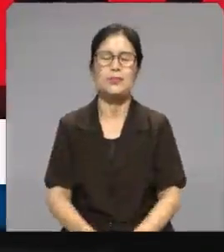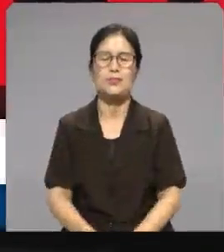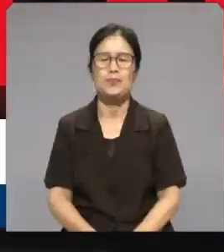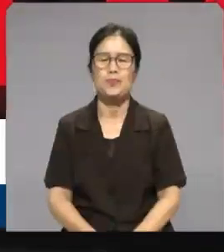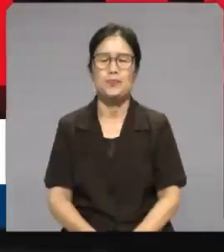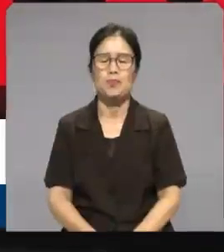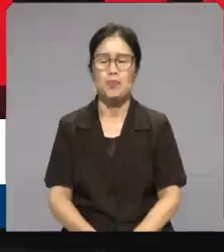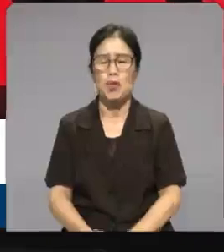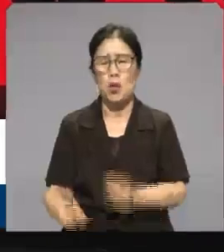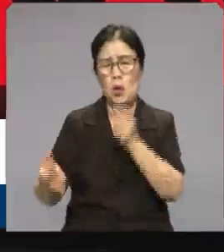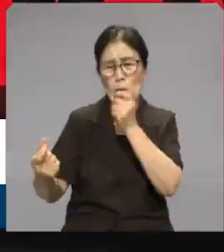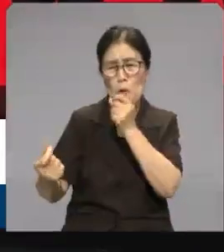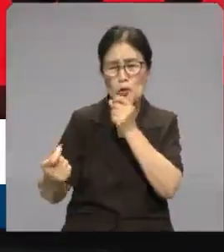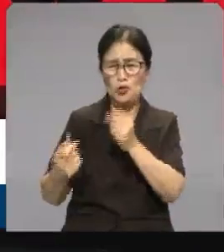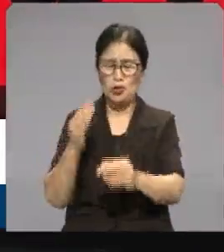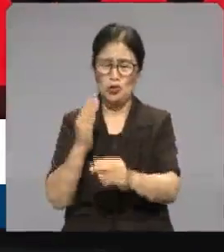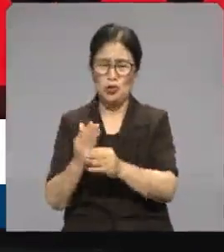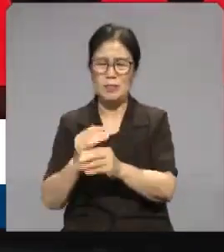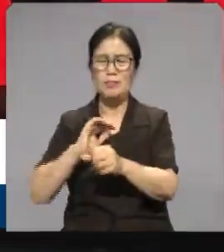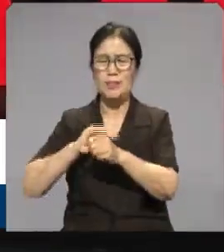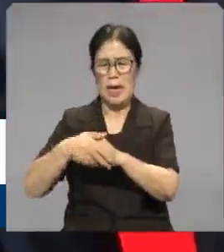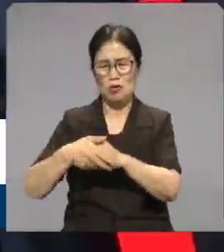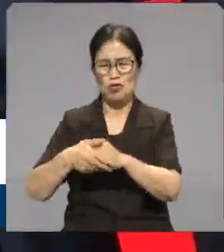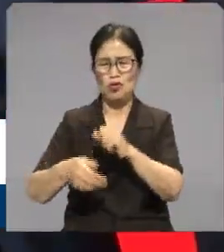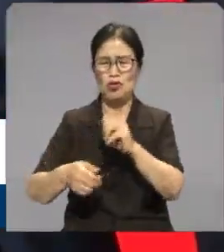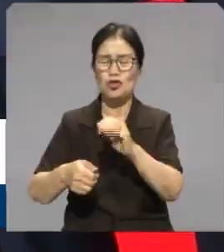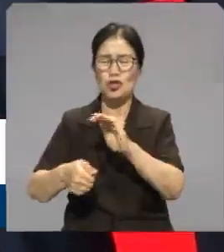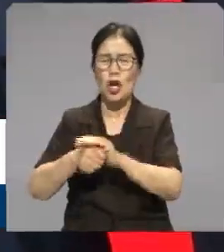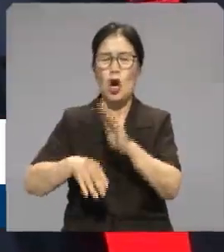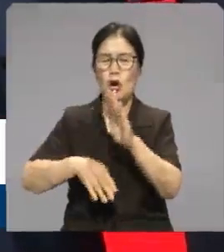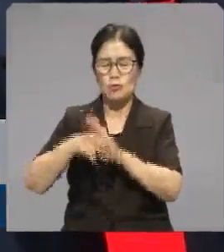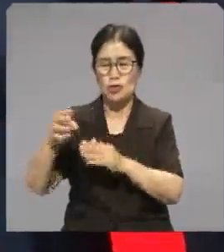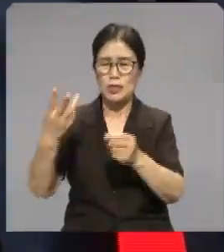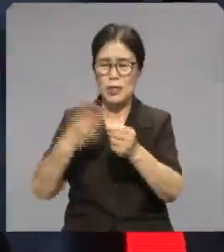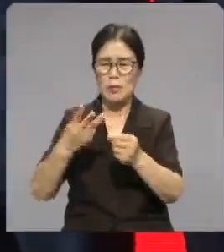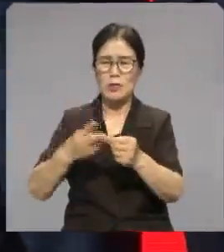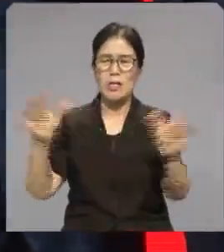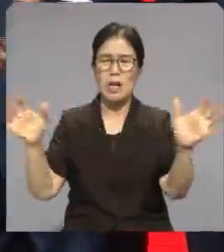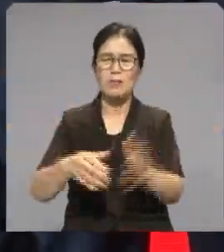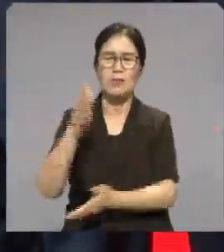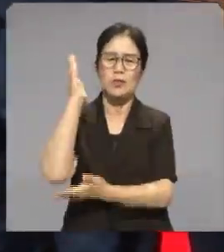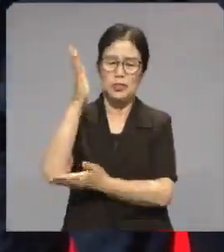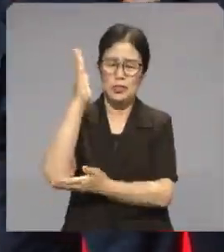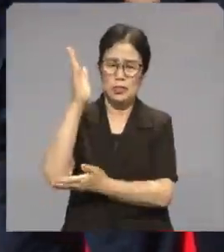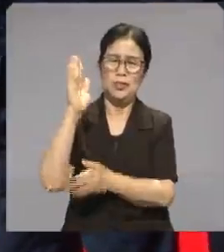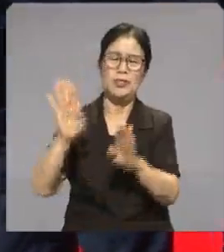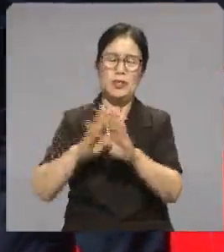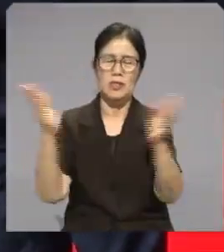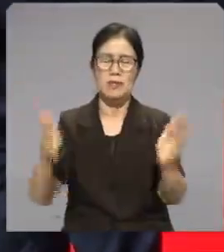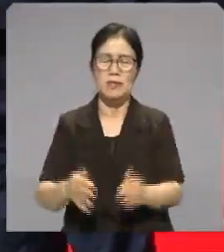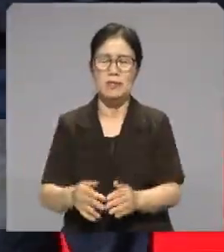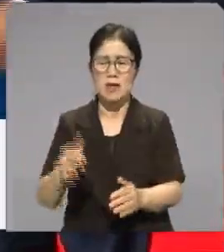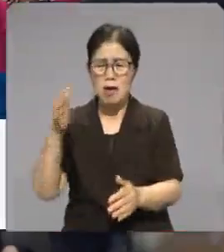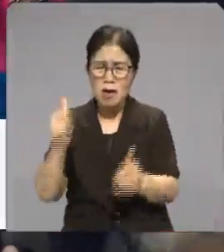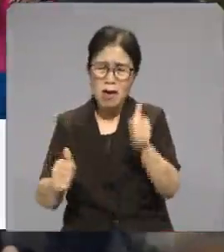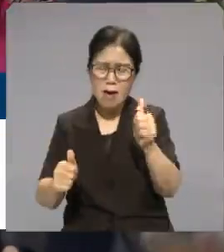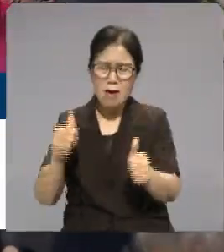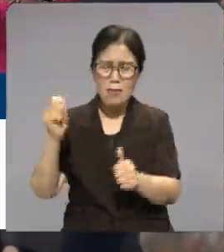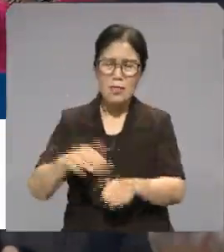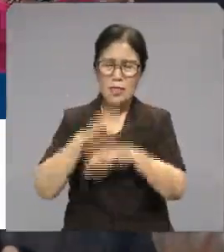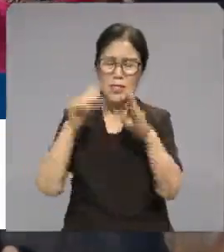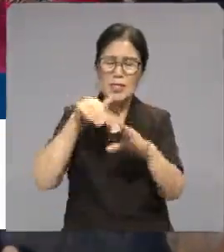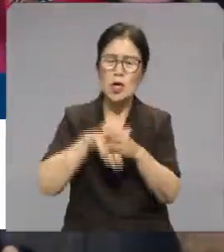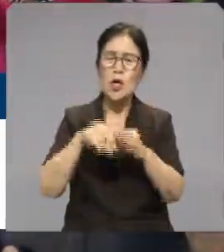보수의 심장인 대구 경북에서 세 번째 전당대회 후보자 합동연설회가 열렸습니다. 당권주자들은 전체